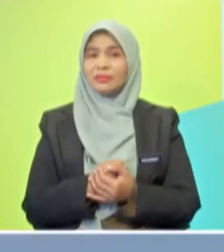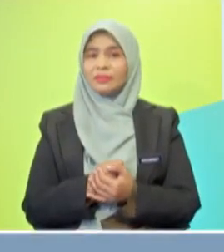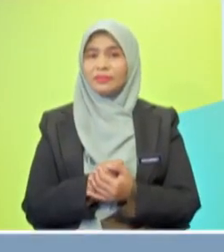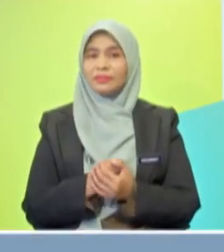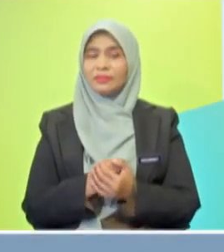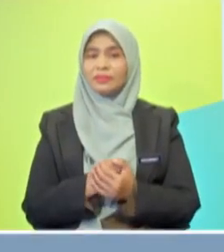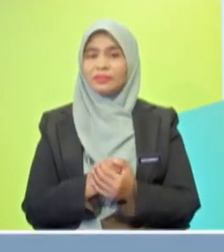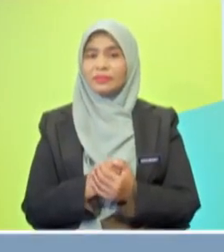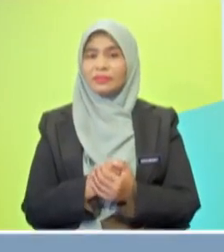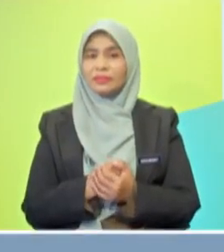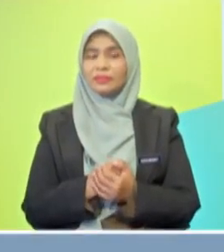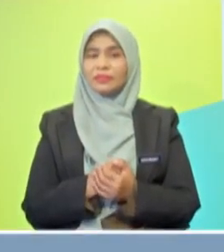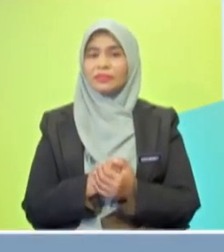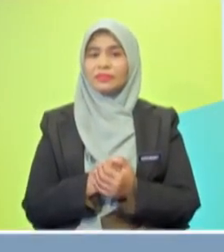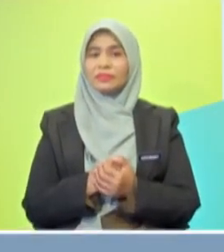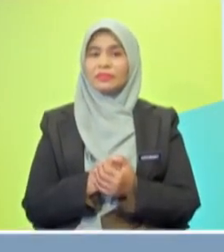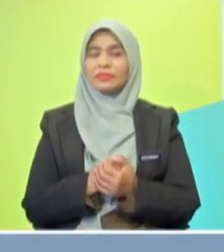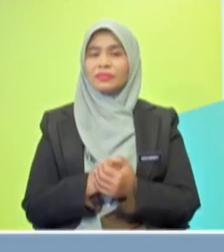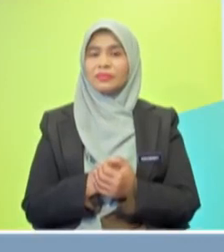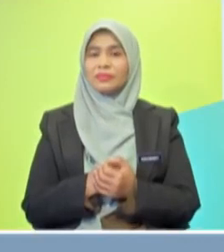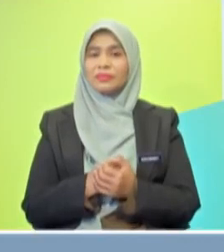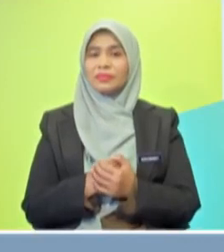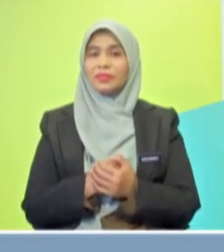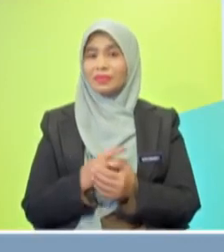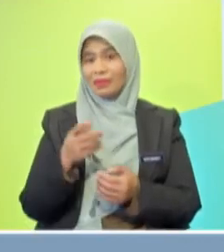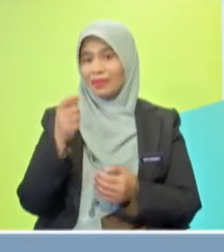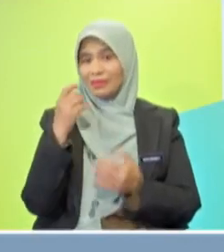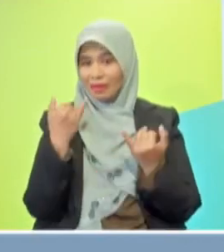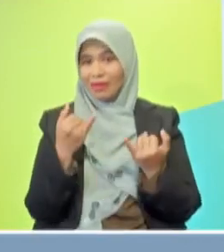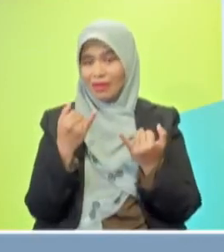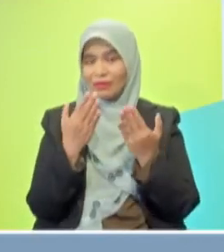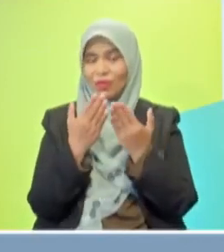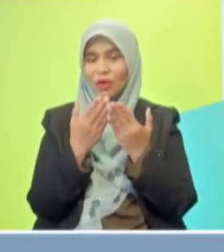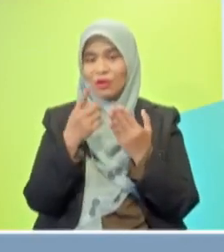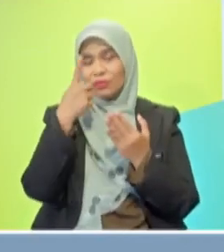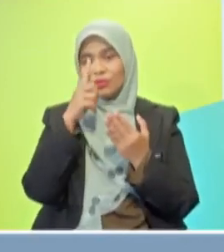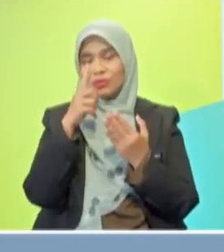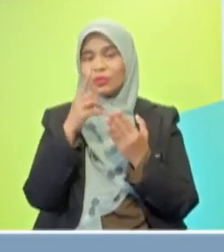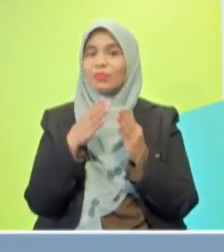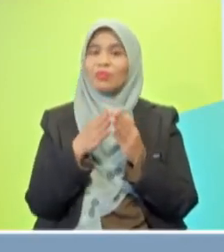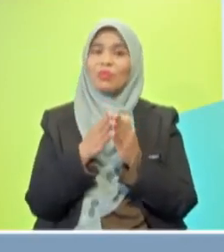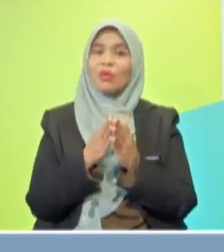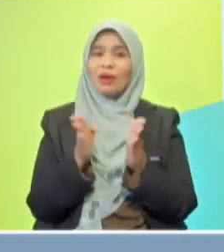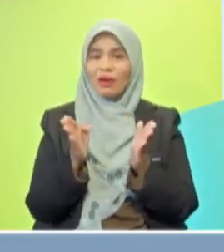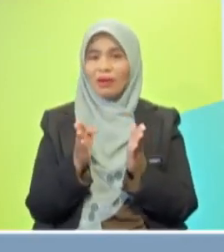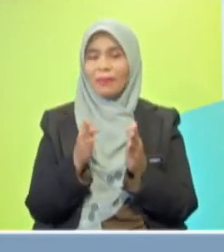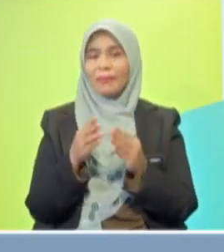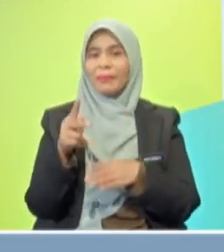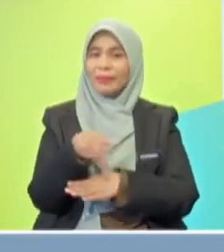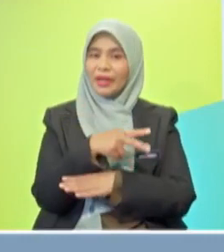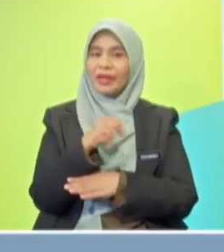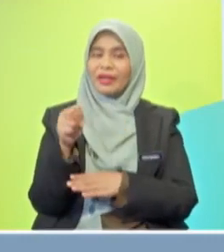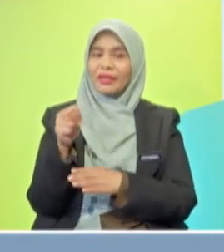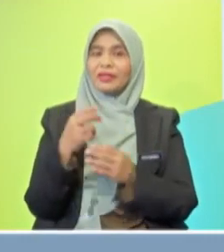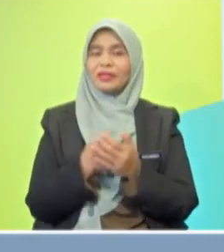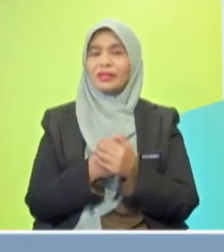Bismillahillazi. Okey, kita biar tadi apa ni ustazah tunjuk eh. Okey. Kita membuka belah